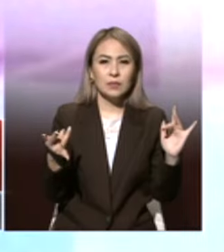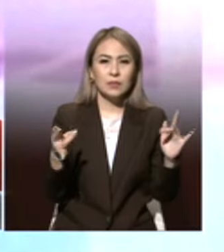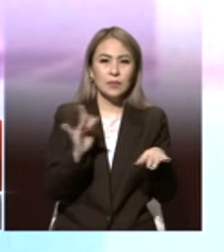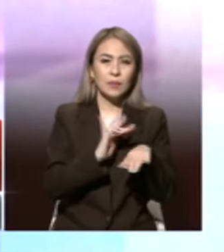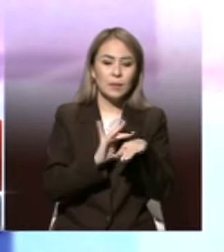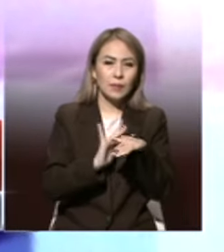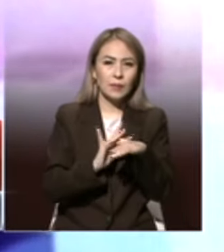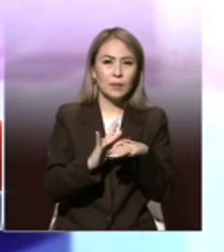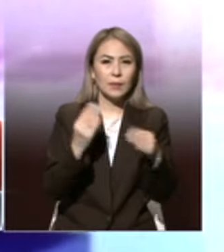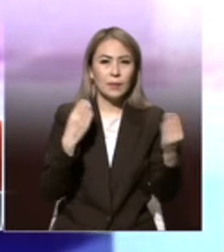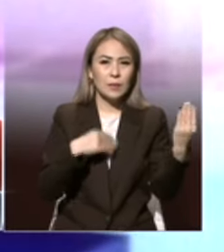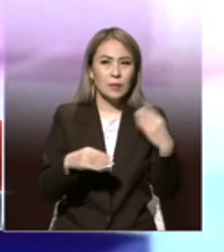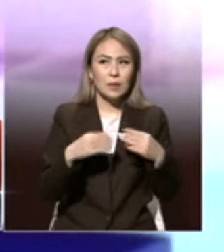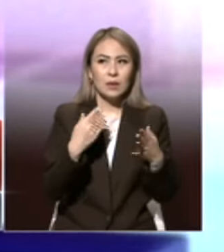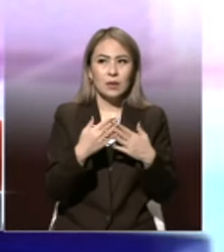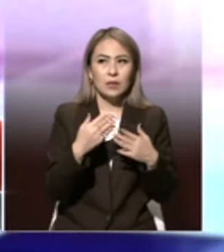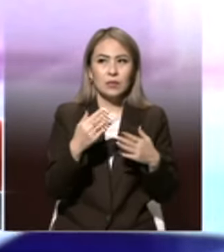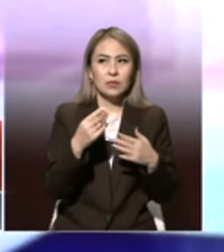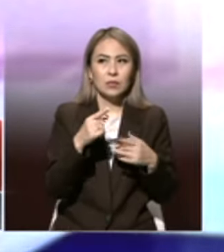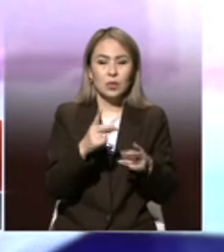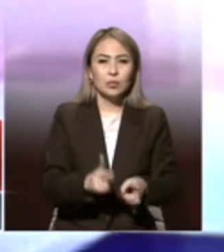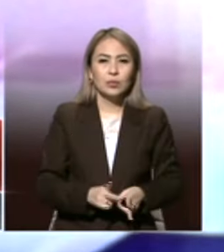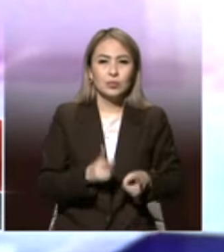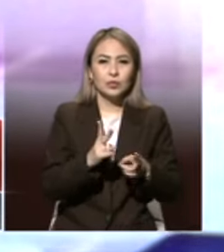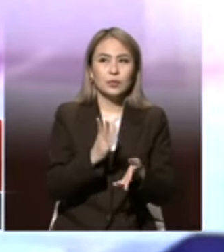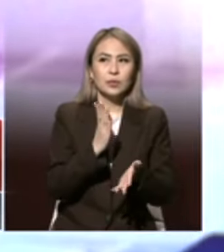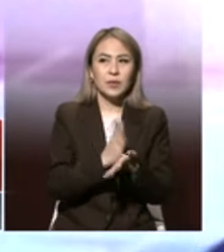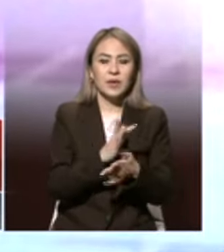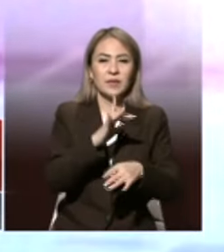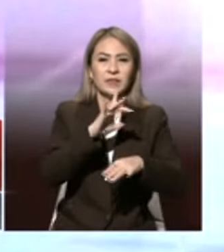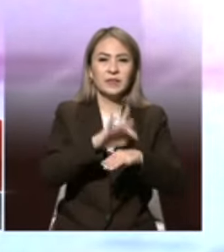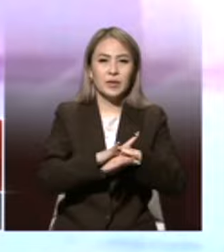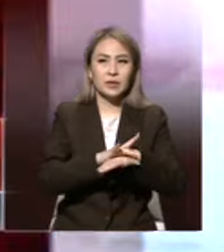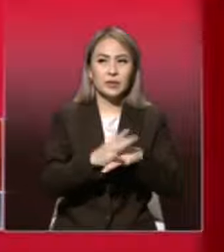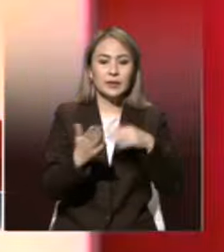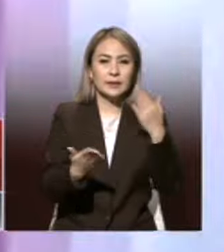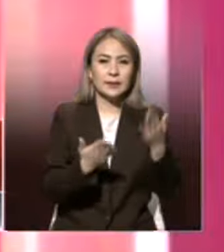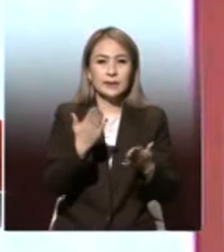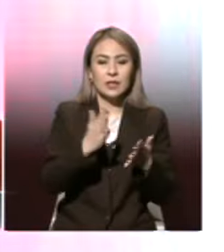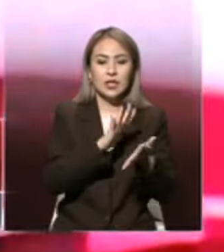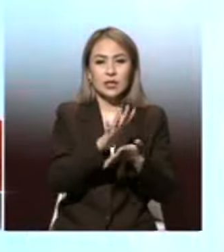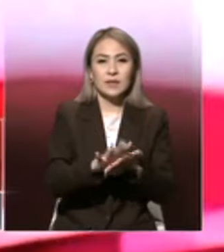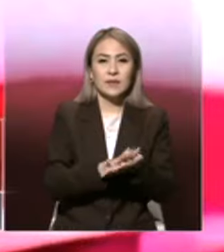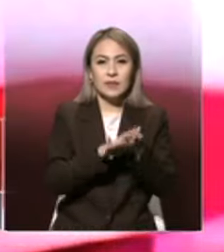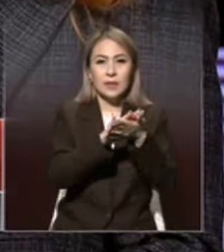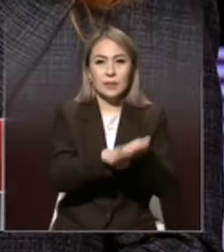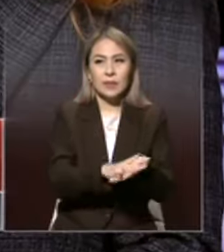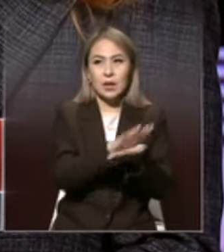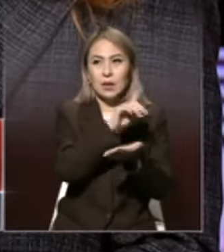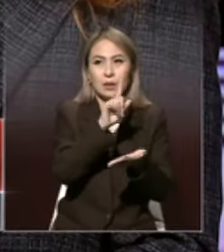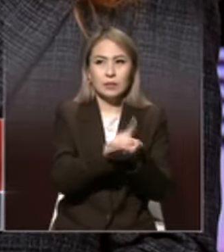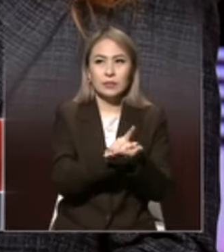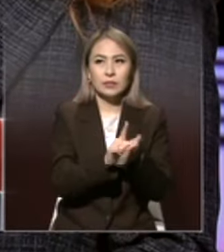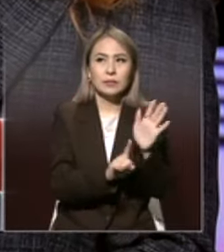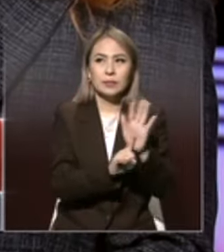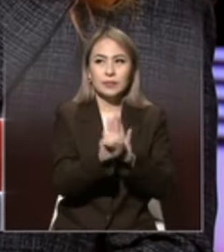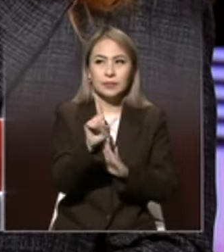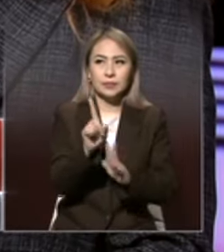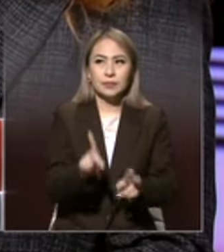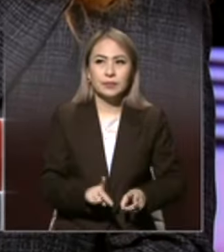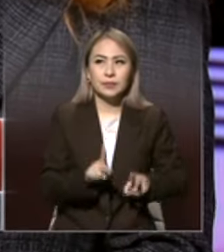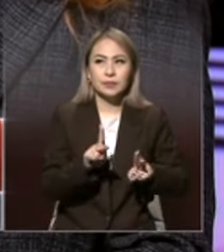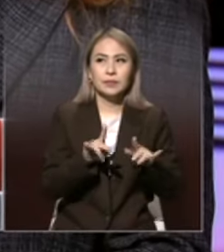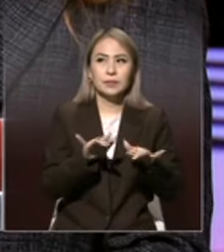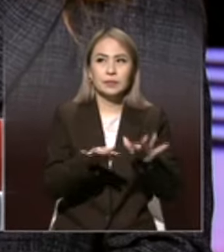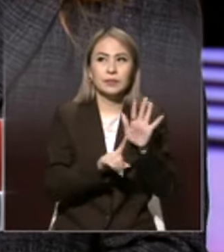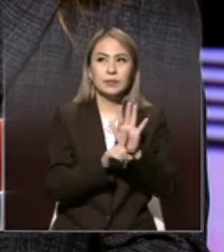жалаңаш суреттеріңізді саламын деп жатқан, ол жерде қылмыстық құрам бар. Ондай фактілер егер орын алып арыз түссе, міндетті түрде қылмыстық іс қозғалады.